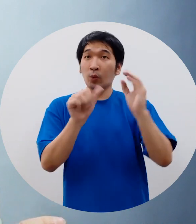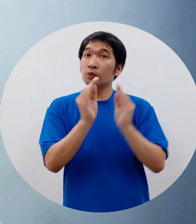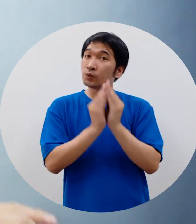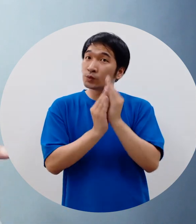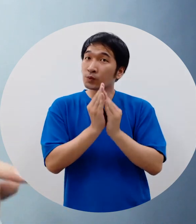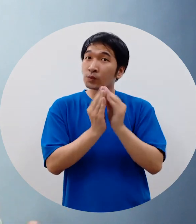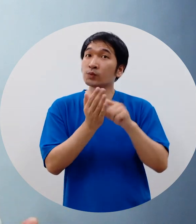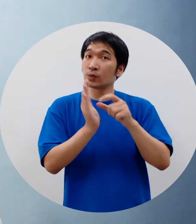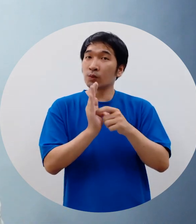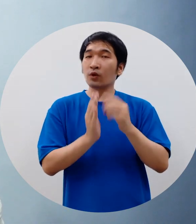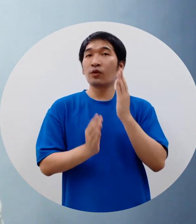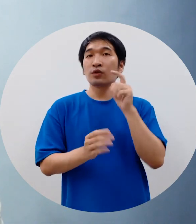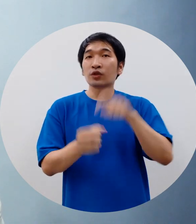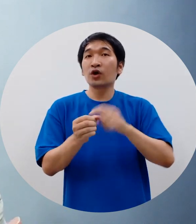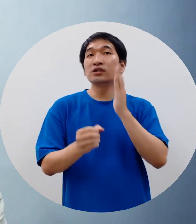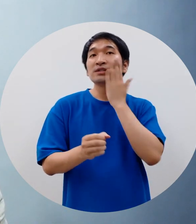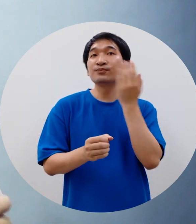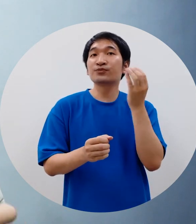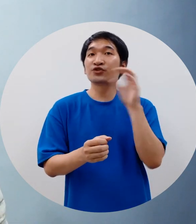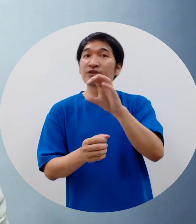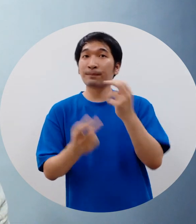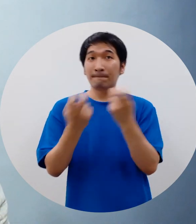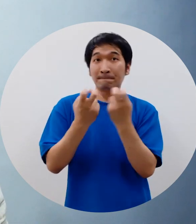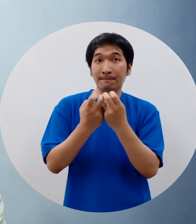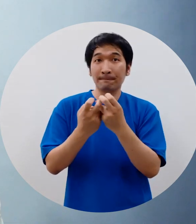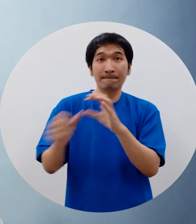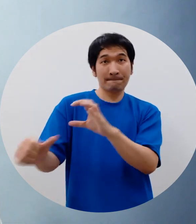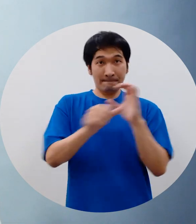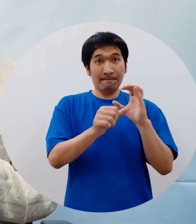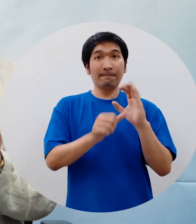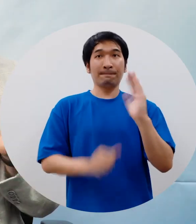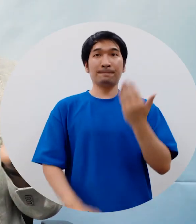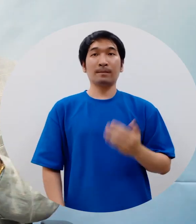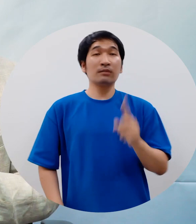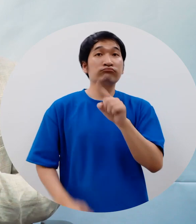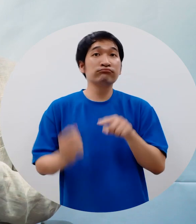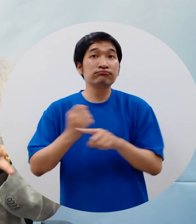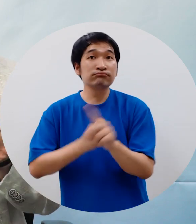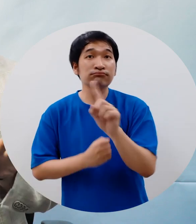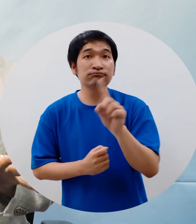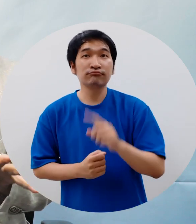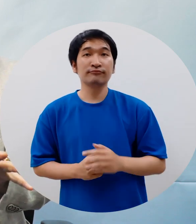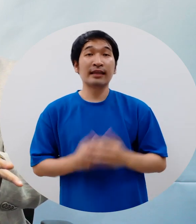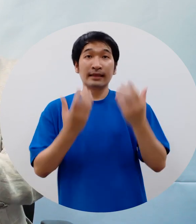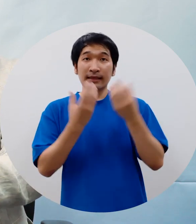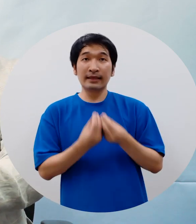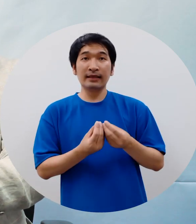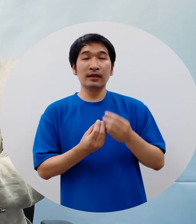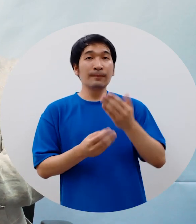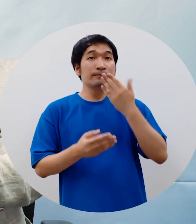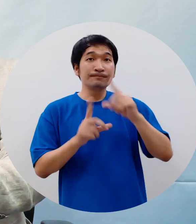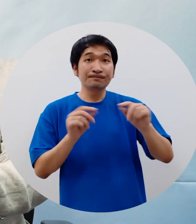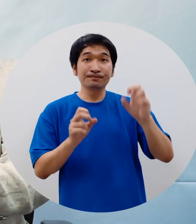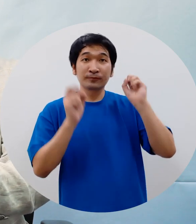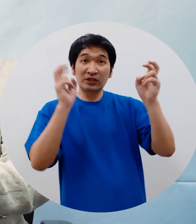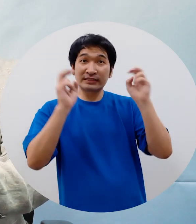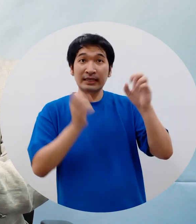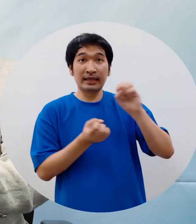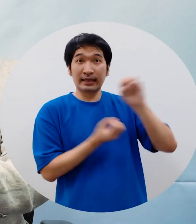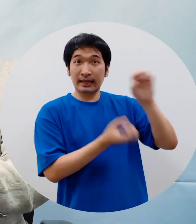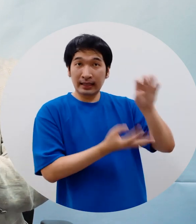5조 정도만 국내 떡잎 투자 전략을 하면 돼요. 이게 무슨 말이냐면, 예를 들면 그